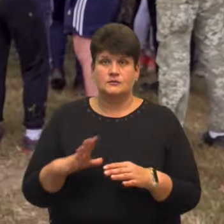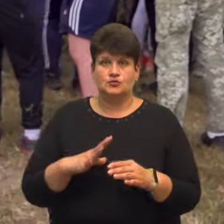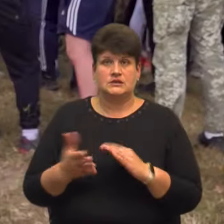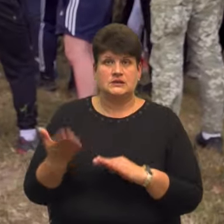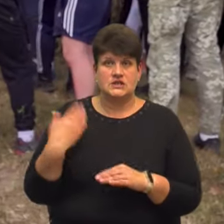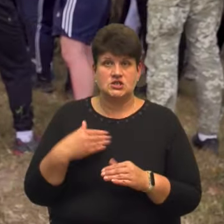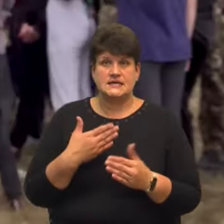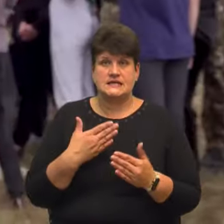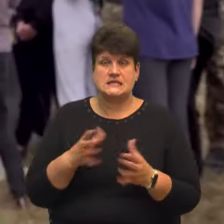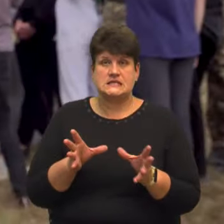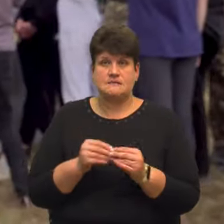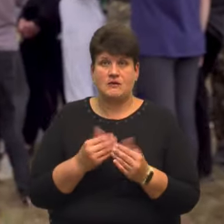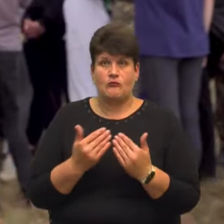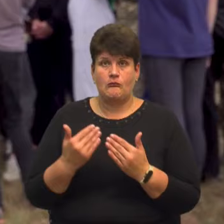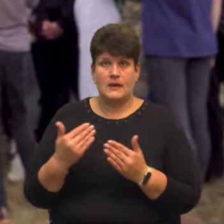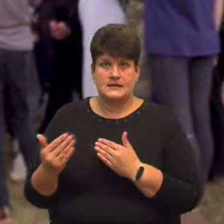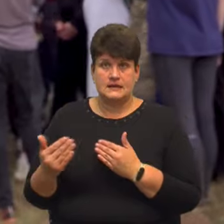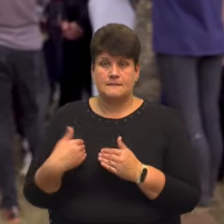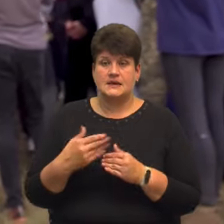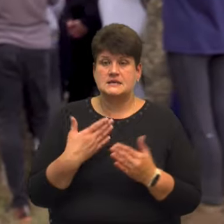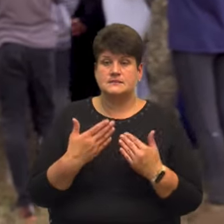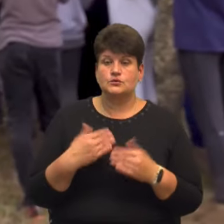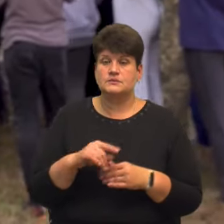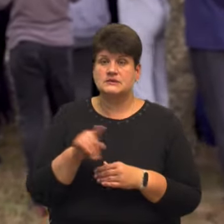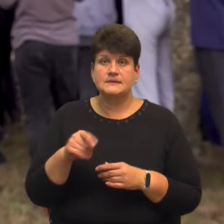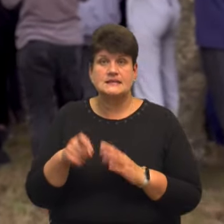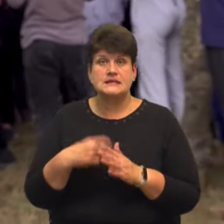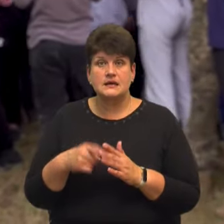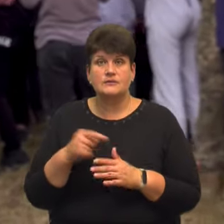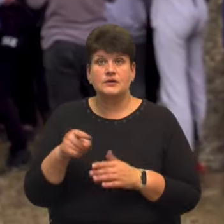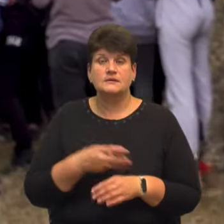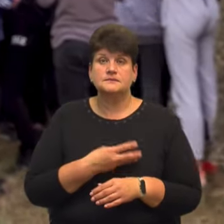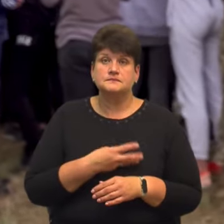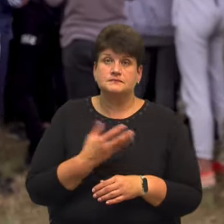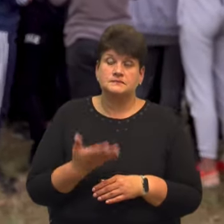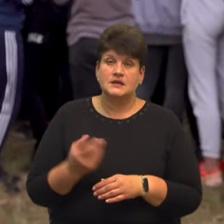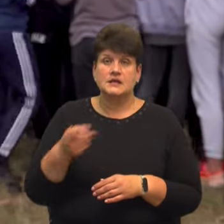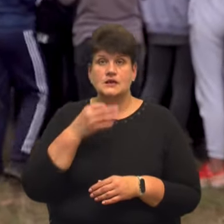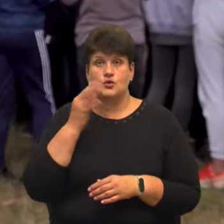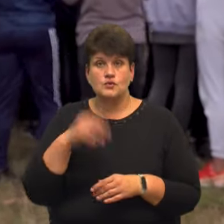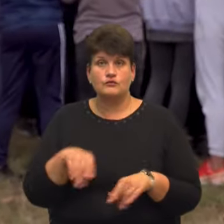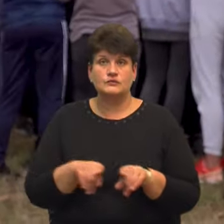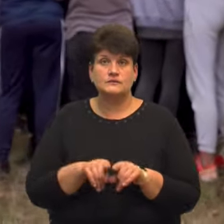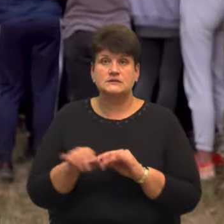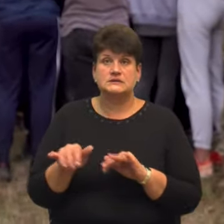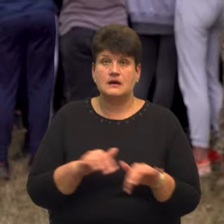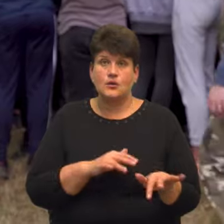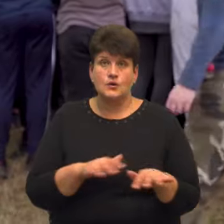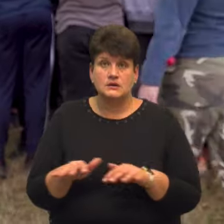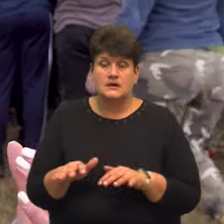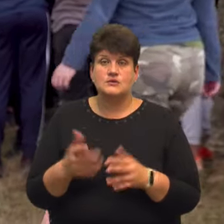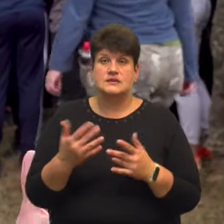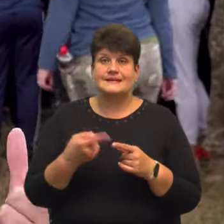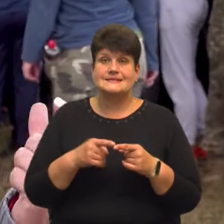співбесіду на таборі ми з ними спілкуємося дізнаємося про їхню мотивацію дізнаємося про їхній досвід у подібних заходах оскільки цей